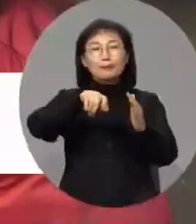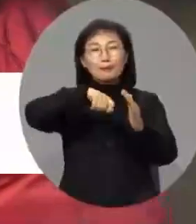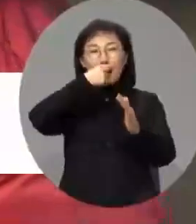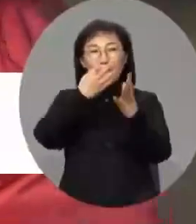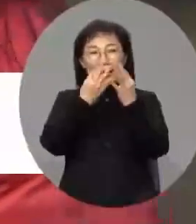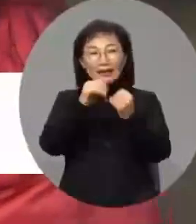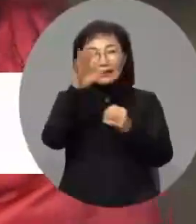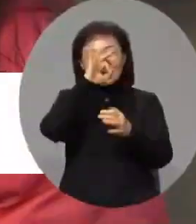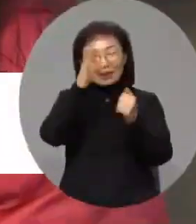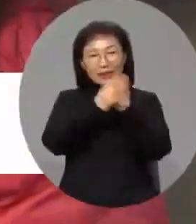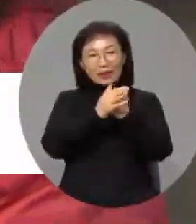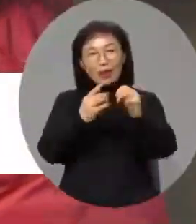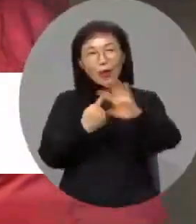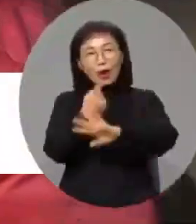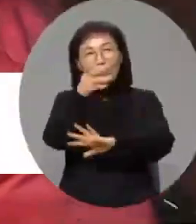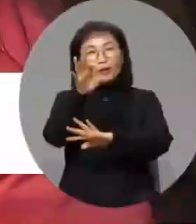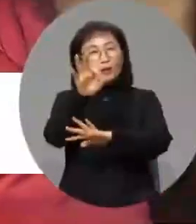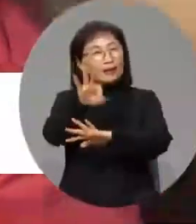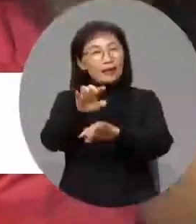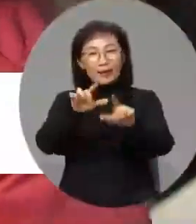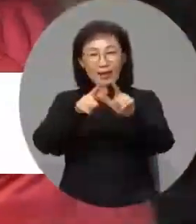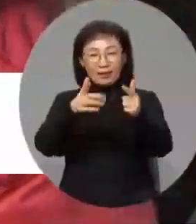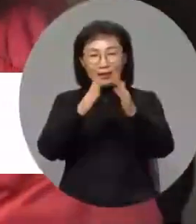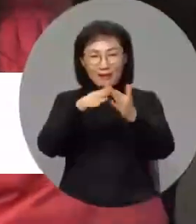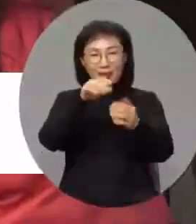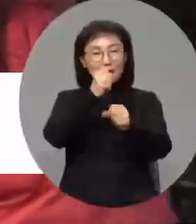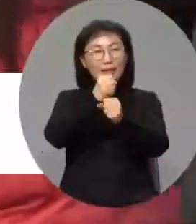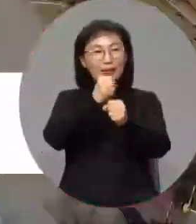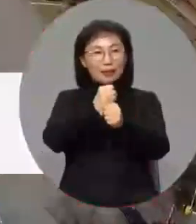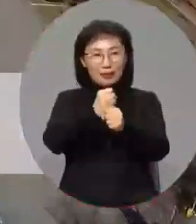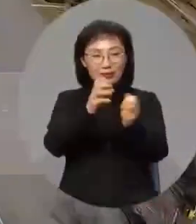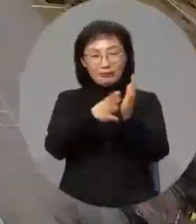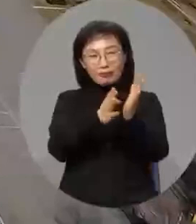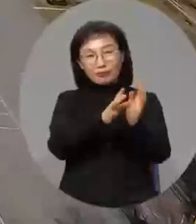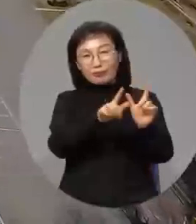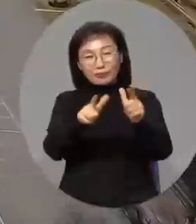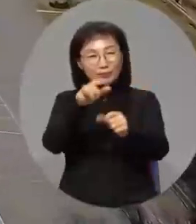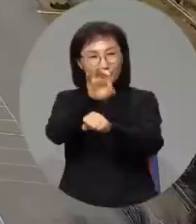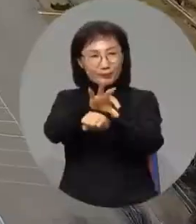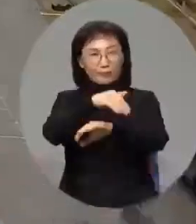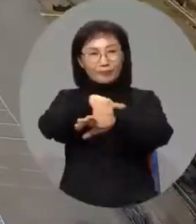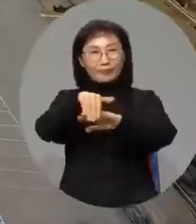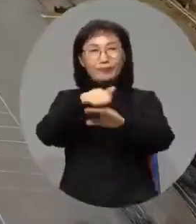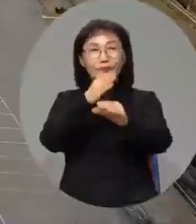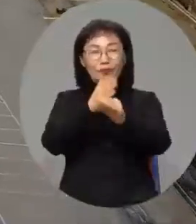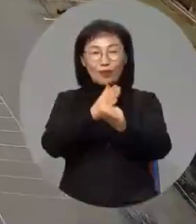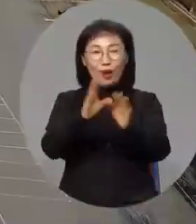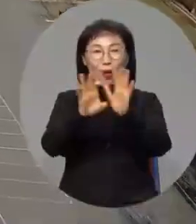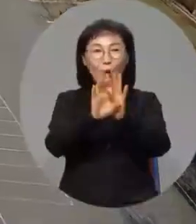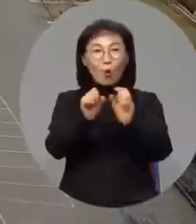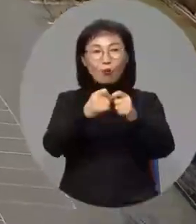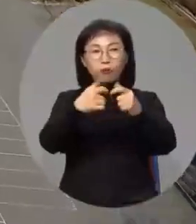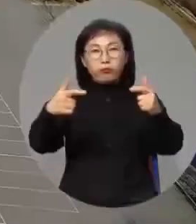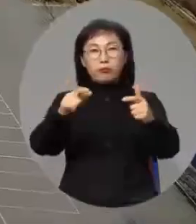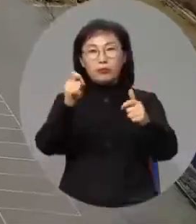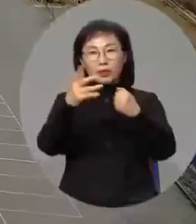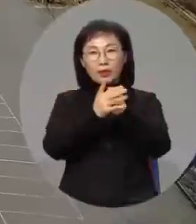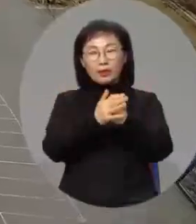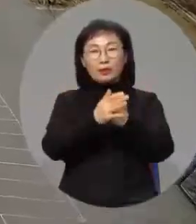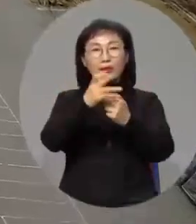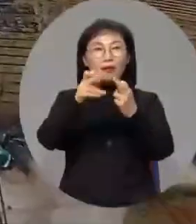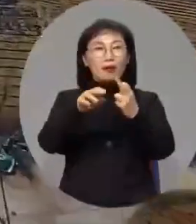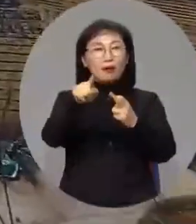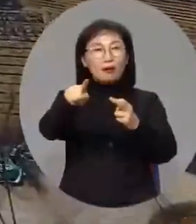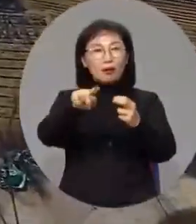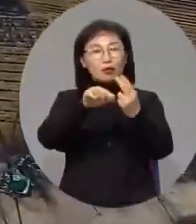외부 음식 아니고 그냥 집에서 만들 수 있는 그런 거 해주려고요. 코로나19 확산세와 연휴 기간 교통량